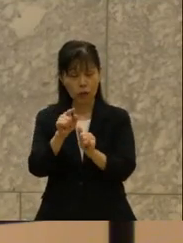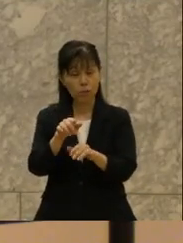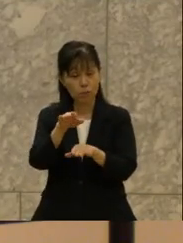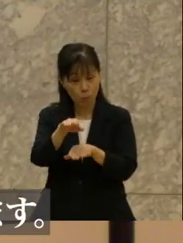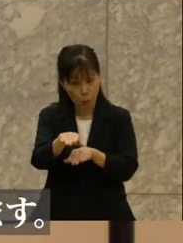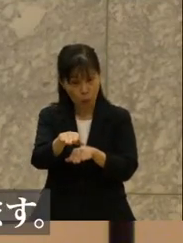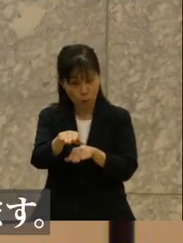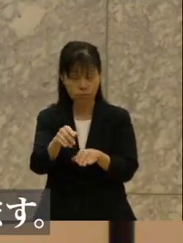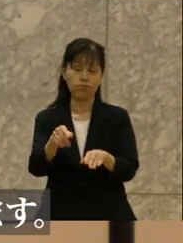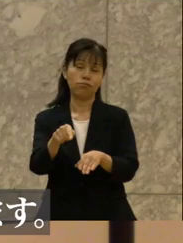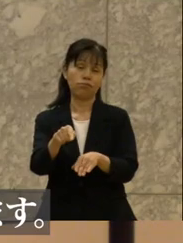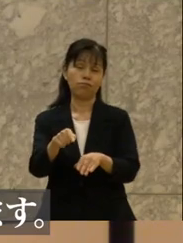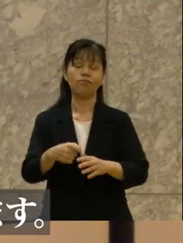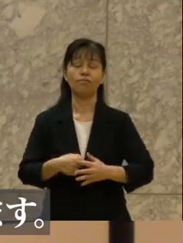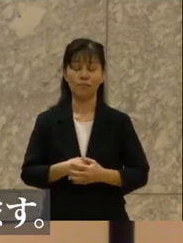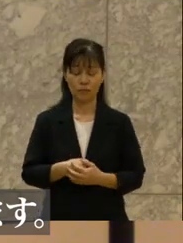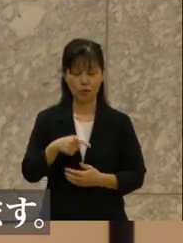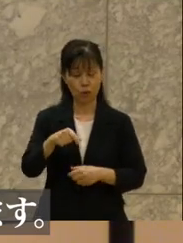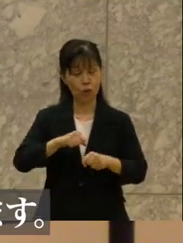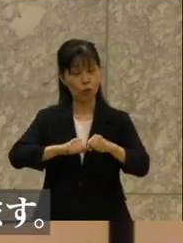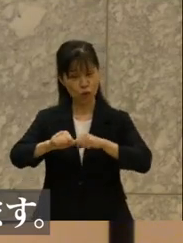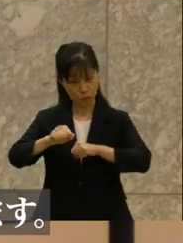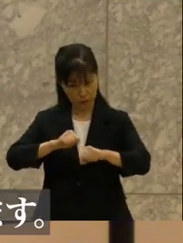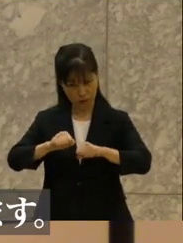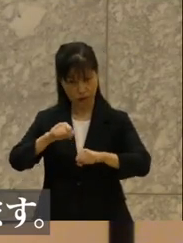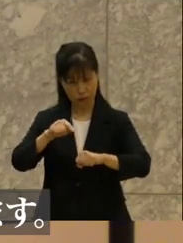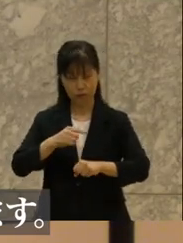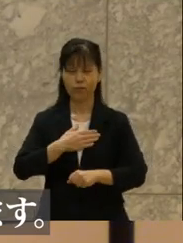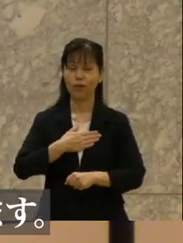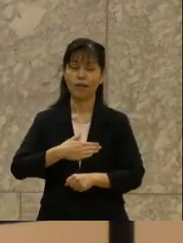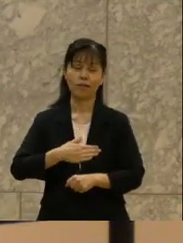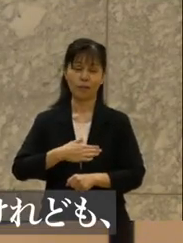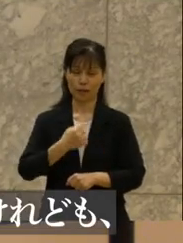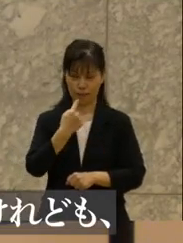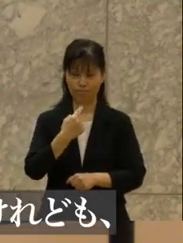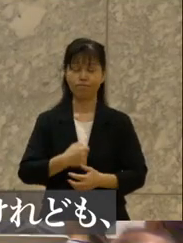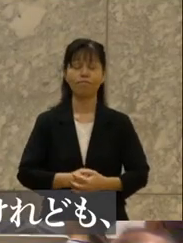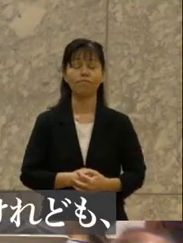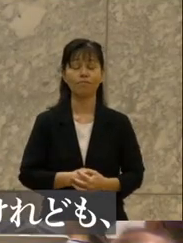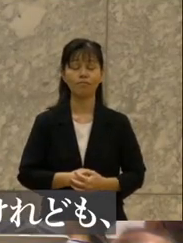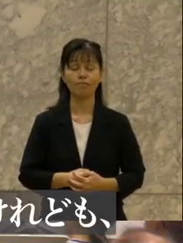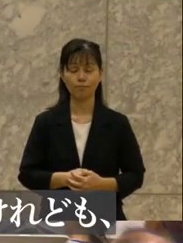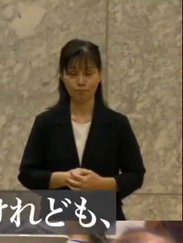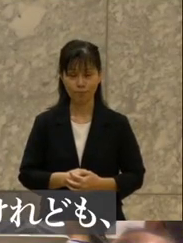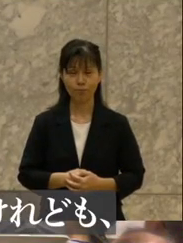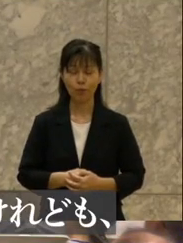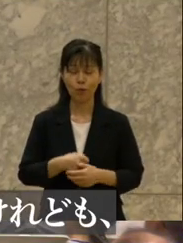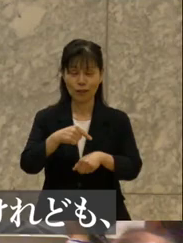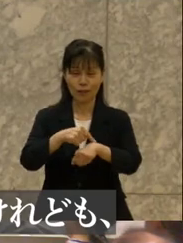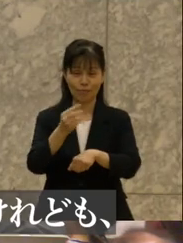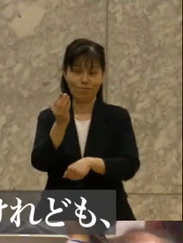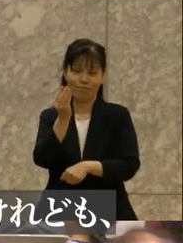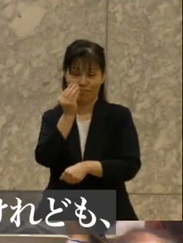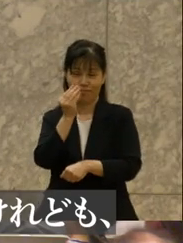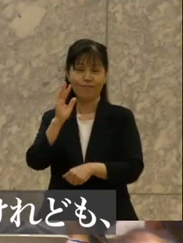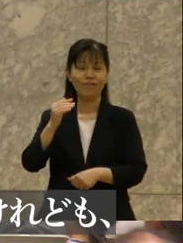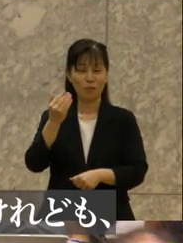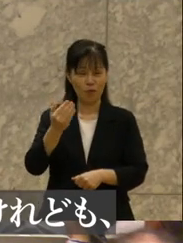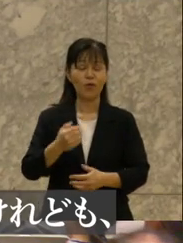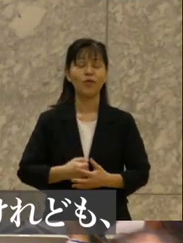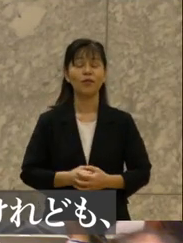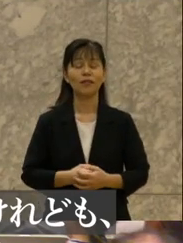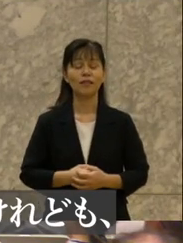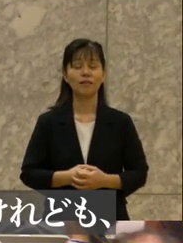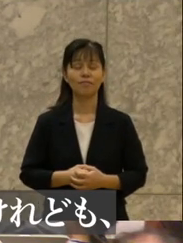ていこうじゃないかとそういうような取り組みであるということもよくわかったところでございますさあ次にですね時間ももう来ておりますから